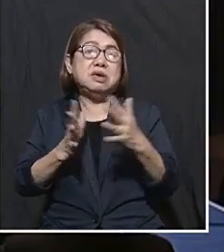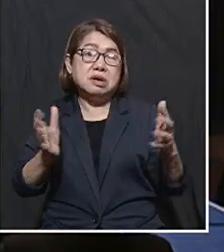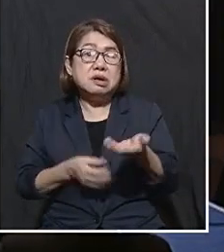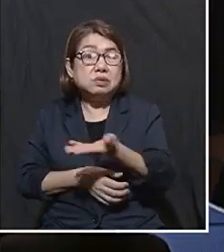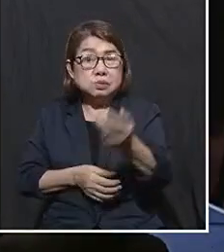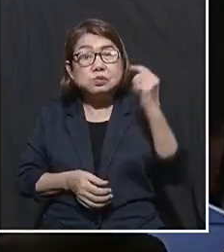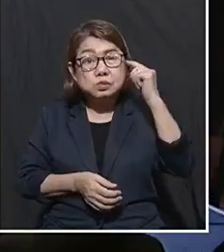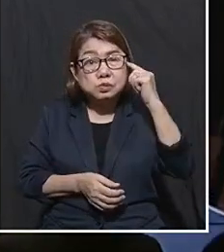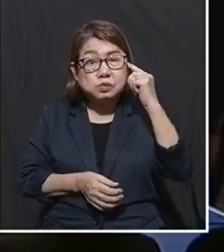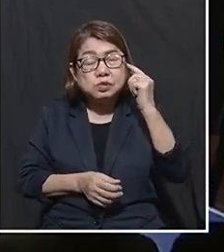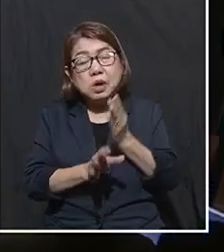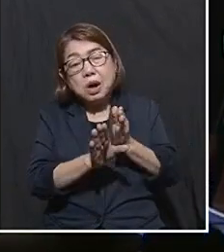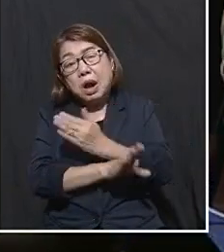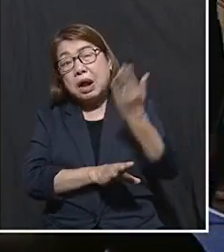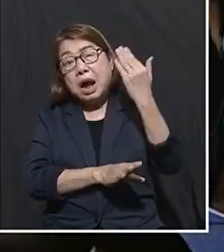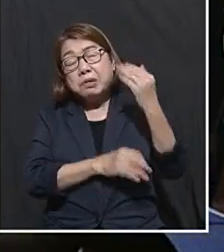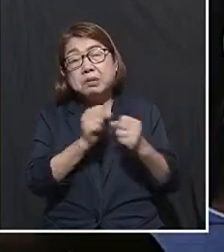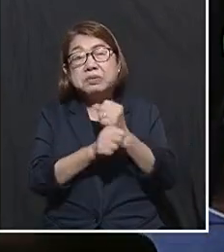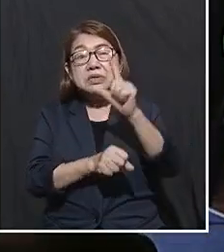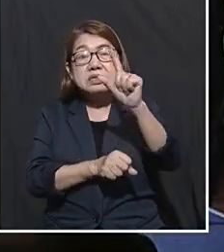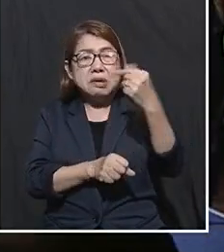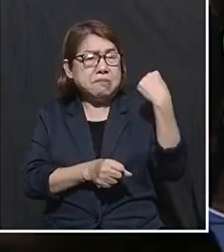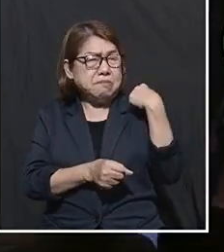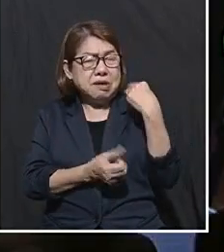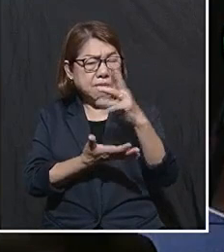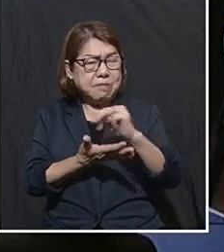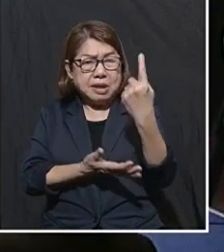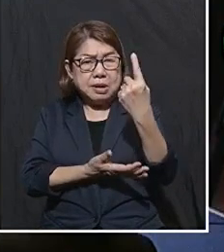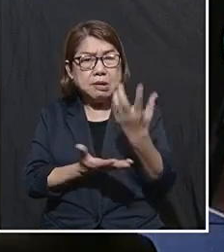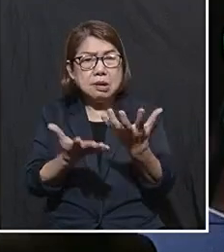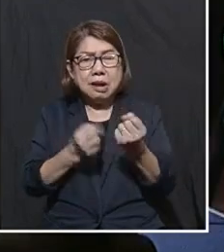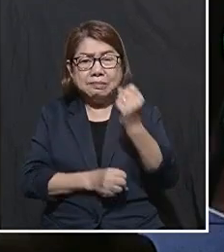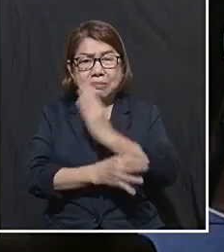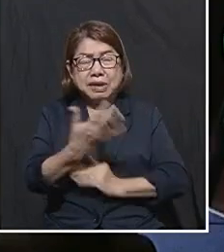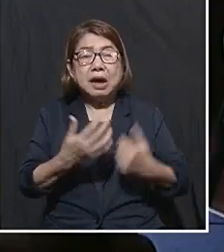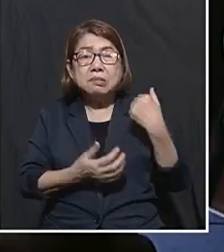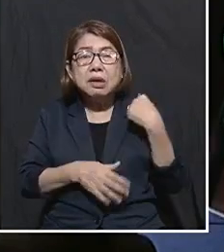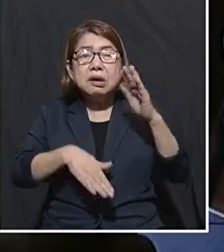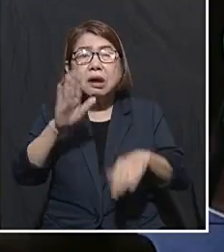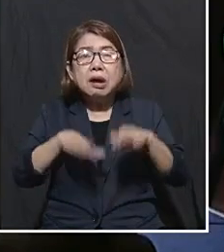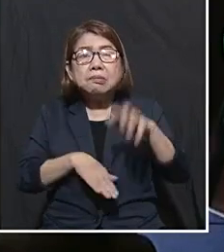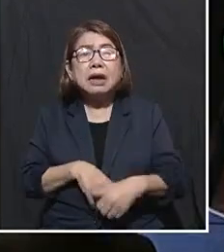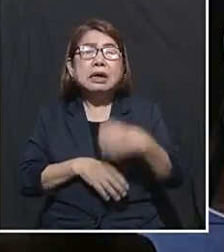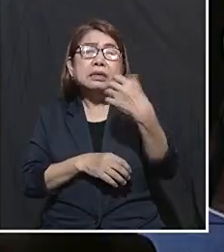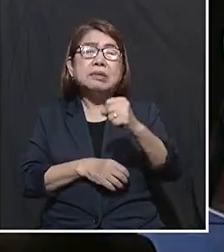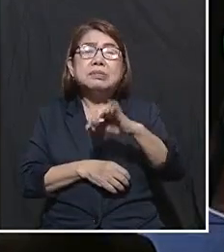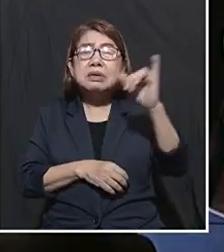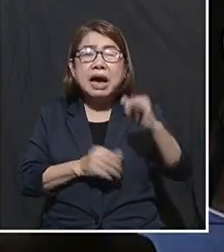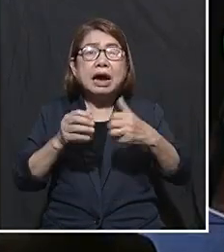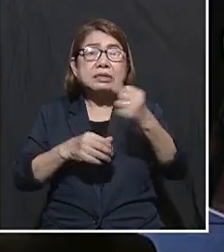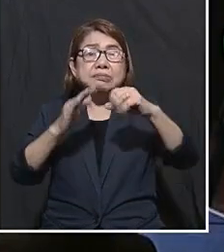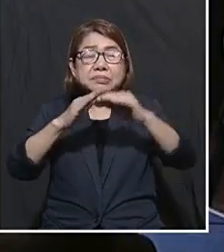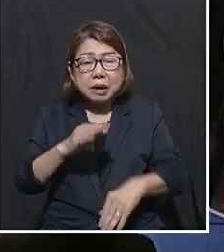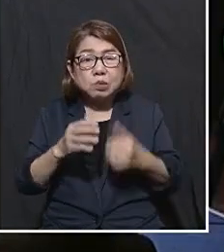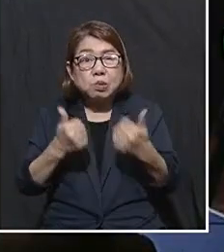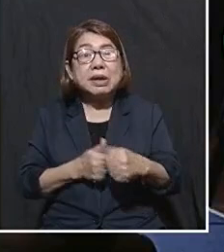านเชื่อไหมคะเมื่อ20ปีที่แล้วมีมหาวิทยาลัยที่รับนักศึกษาพิการเข้าไปเรียนร่วมไม่ถึง10มหาวิทยาลัยแต่ปัจจุบันจ